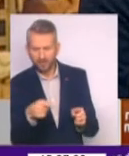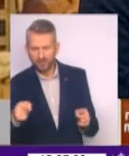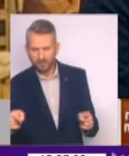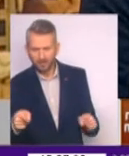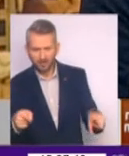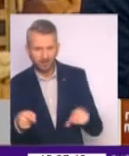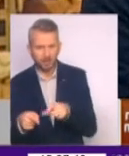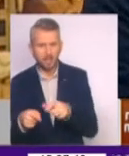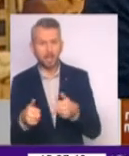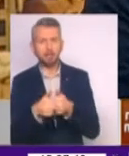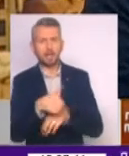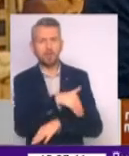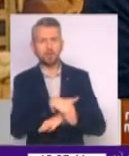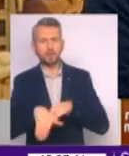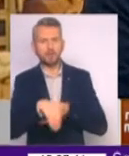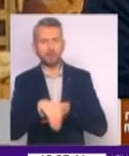районі вулиці